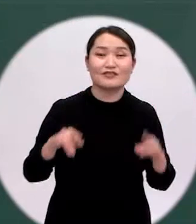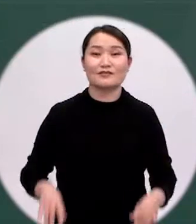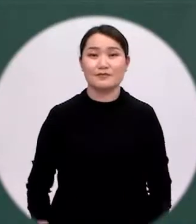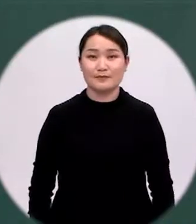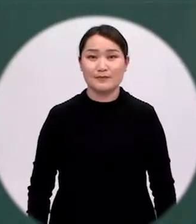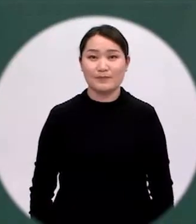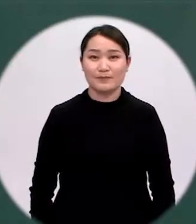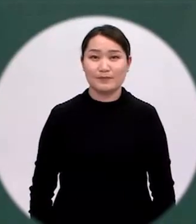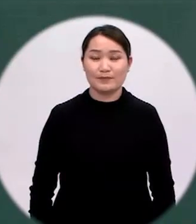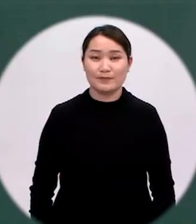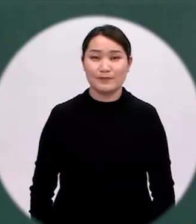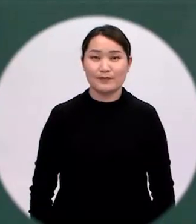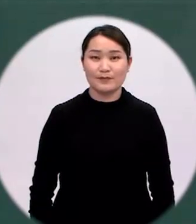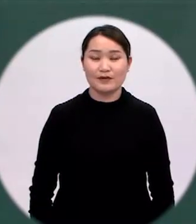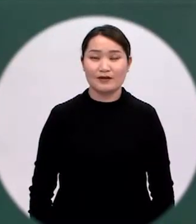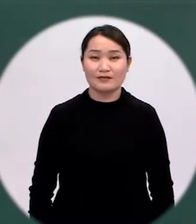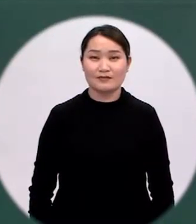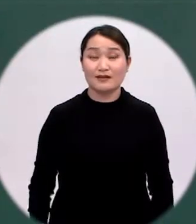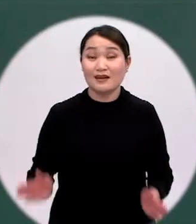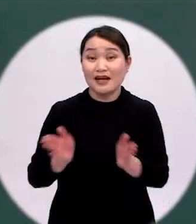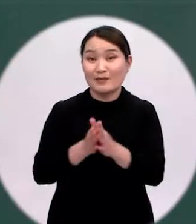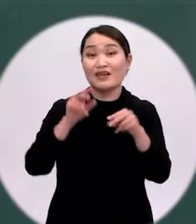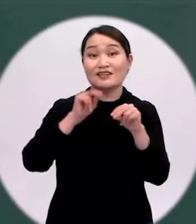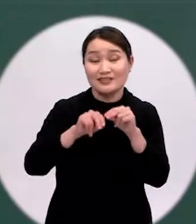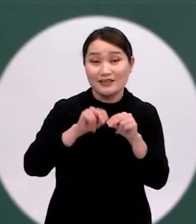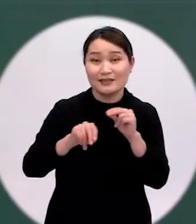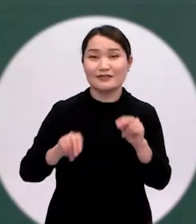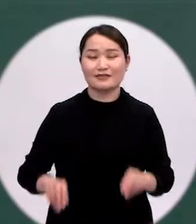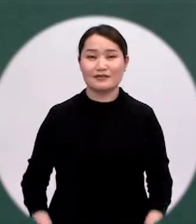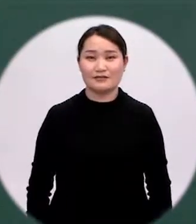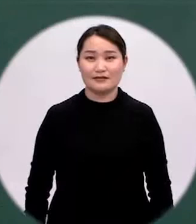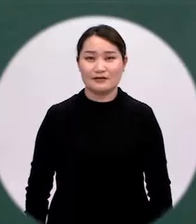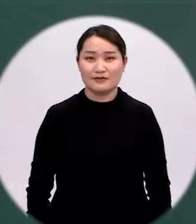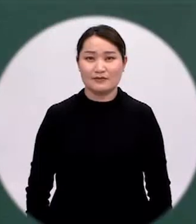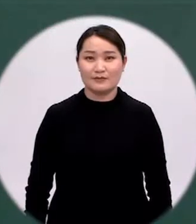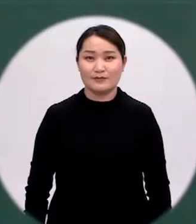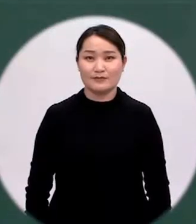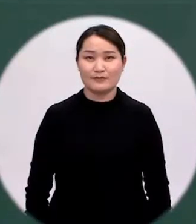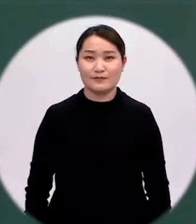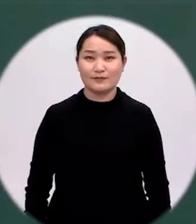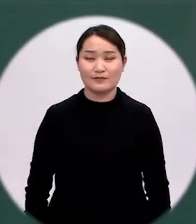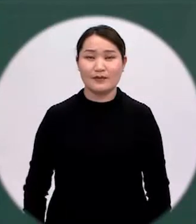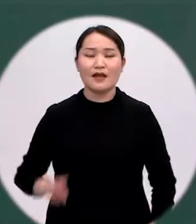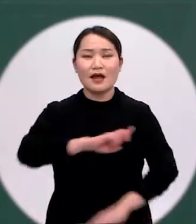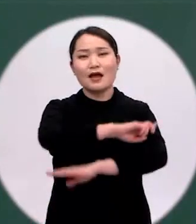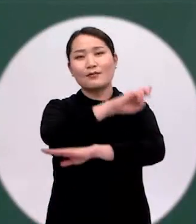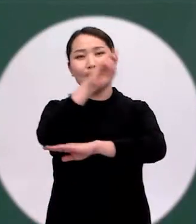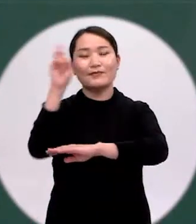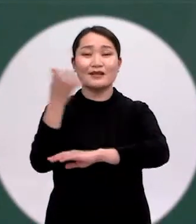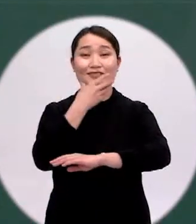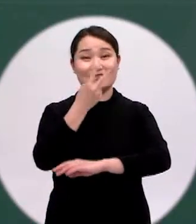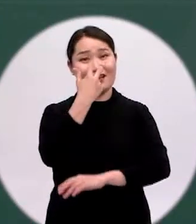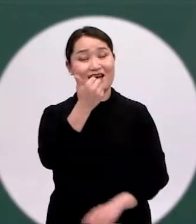За бусад үлрэлүүдийнхаа тоглоомыг бүгдээрээ шалгая. За зүүн бид байгалийн сайханд